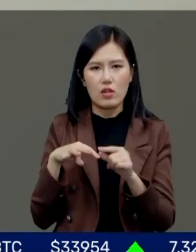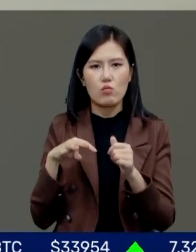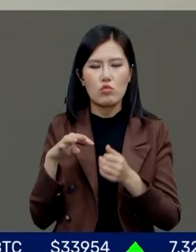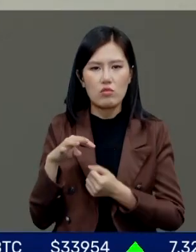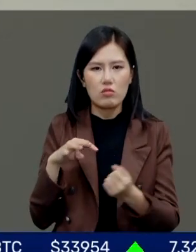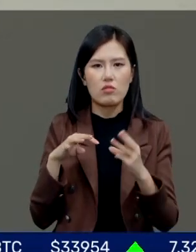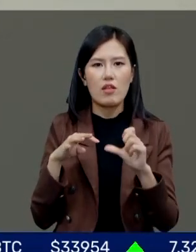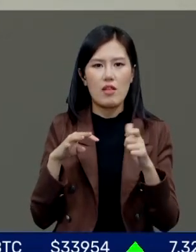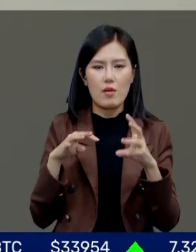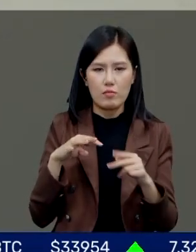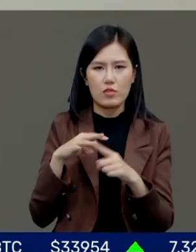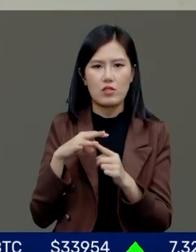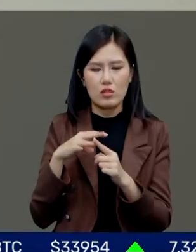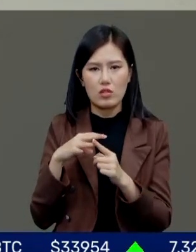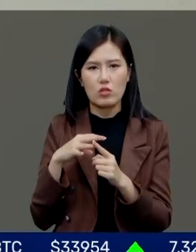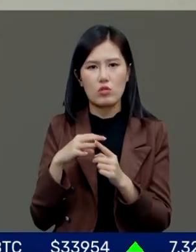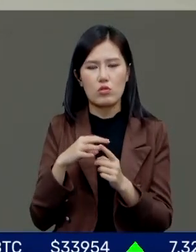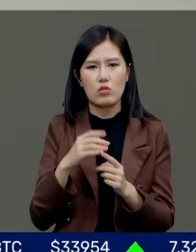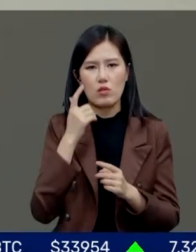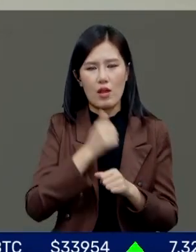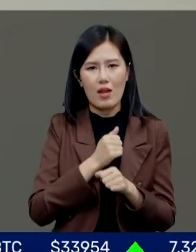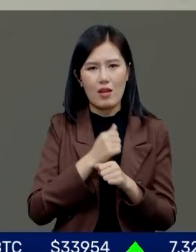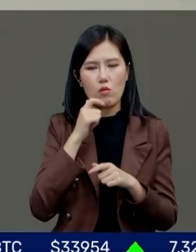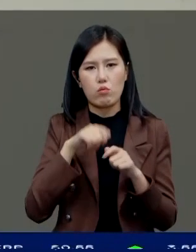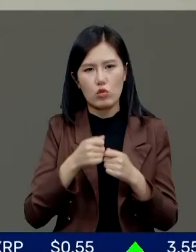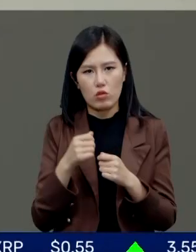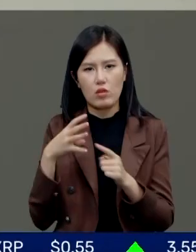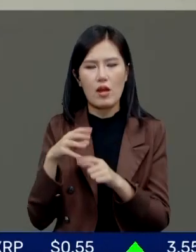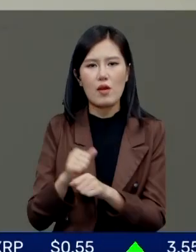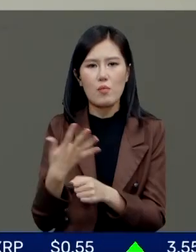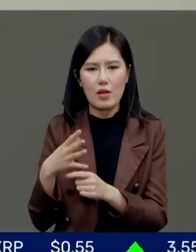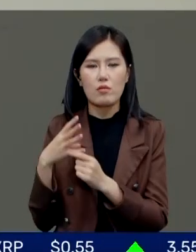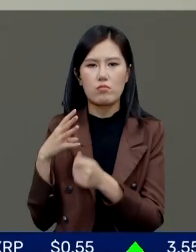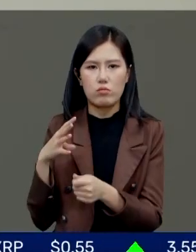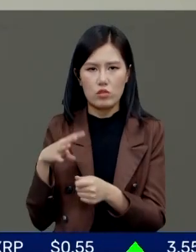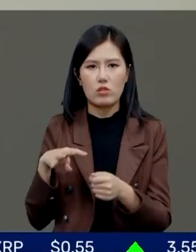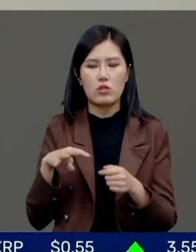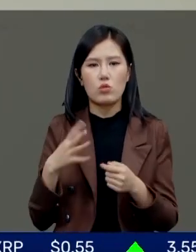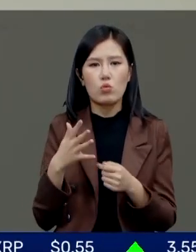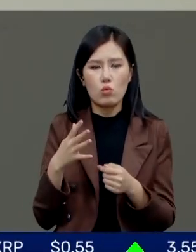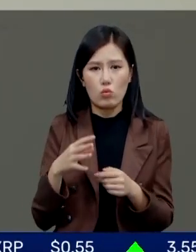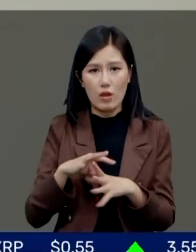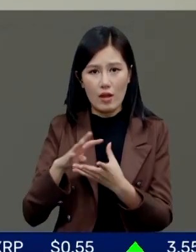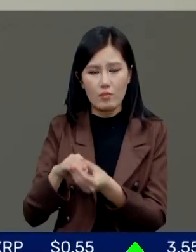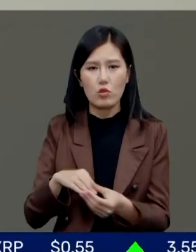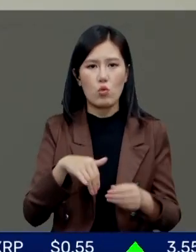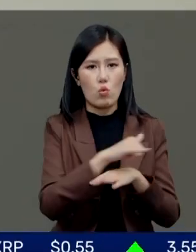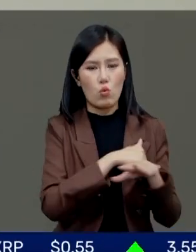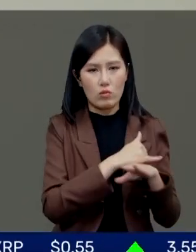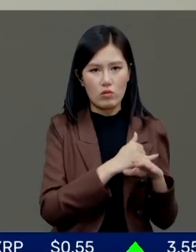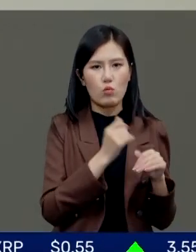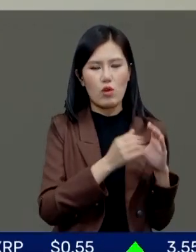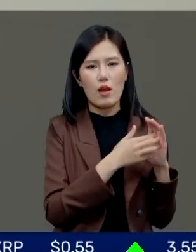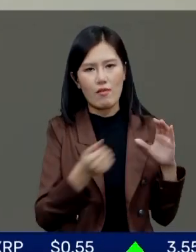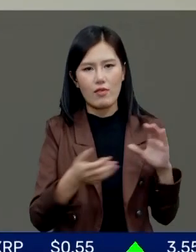байдаг. За өнөөдрийн байдлаар бол тэтгэврийн даатгалын сан татаастай яваа. Улсын төсвөс татаас авдаг л гэсэн үг. Ба татаас авдаг л гэж